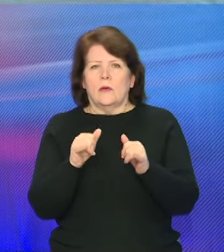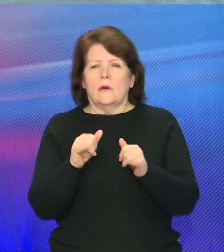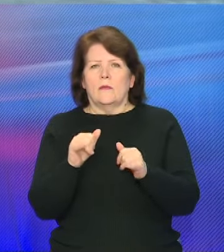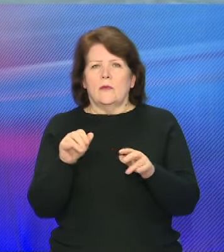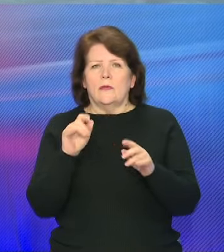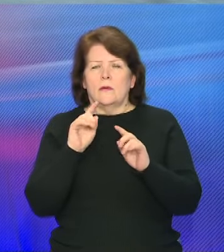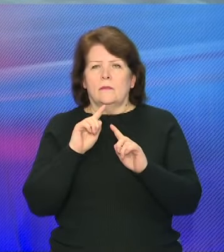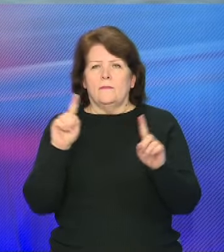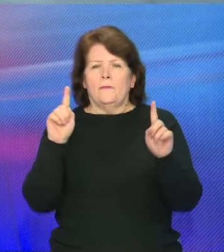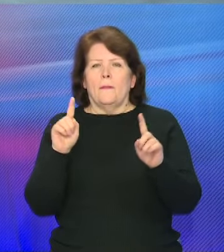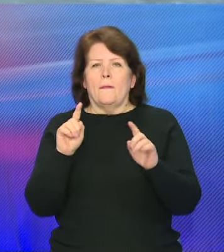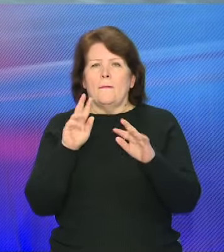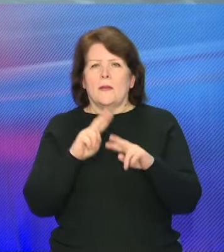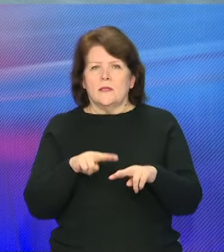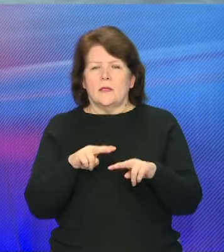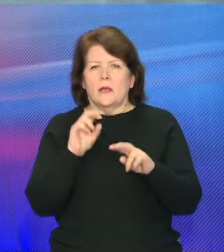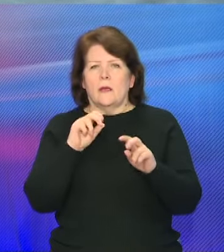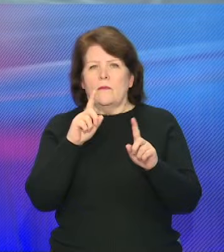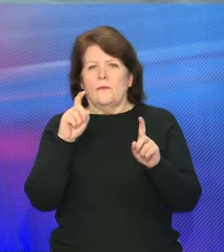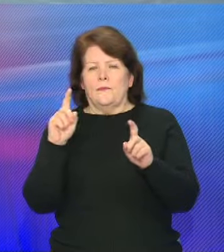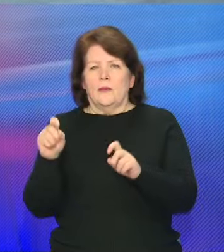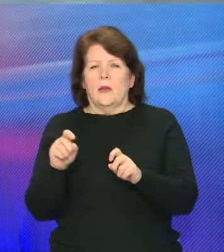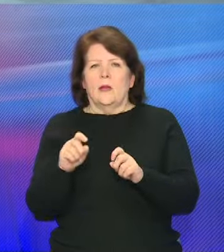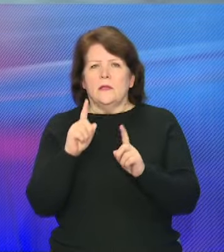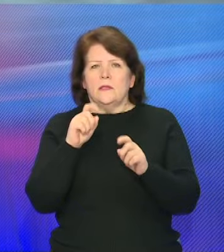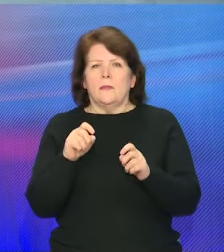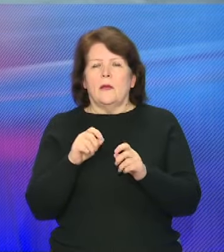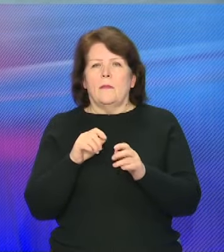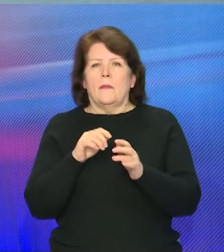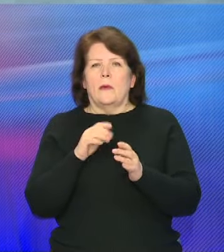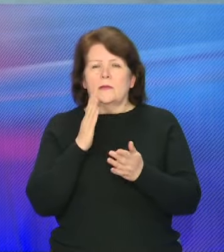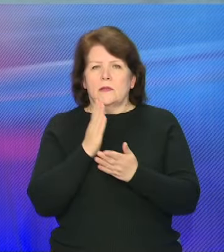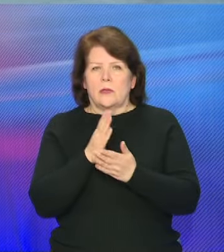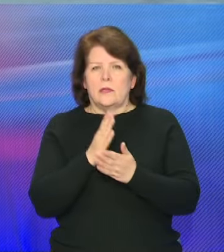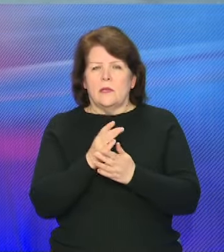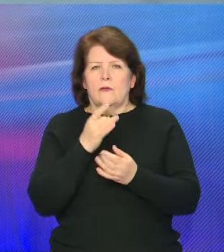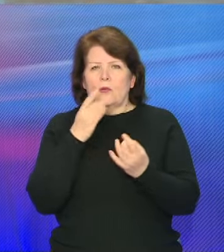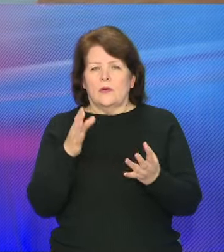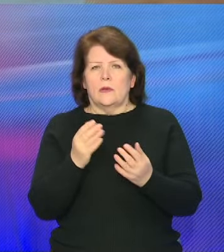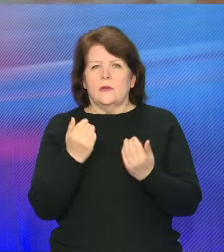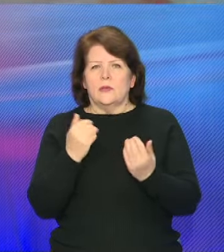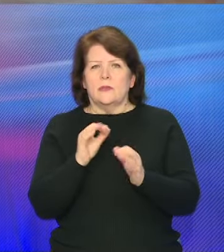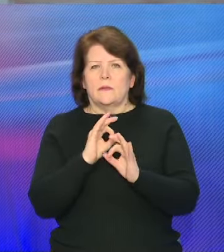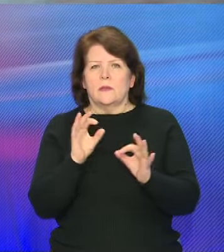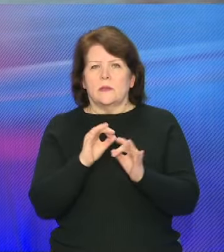камеру. Здымки проходят и у Гродні. Про видовищный дрифтинг и дрифт-пилотов расскажет Кристина